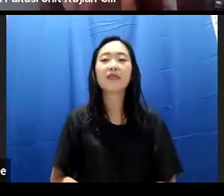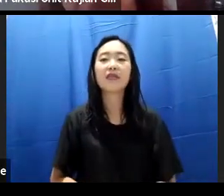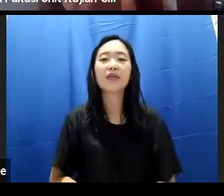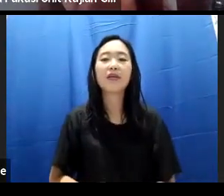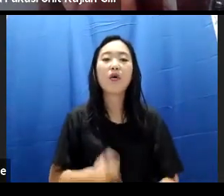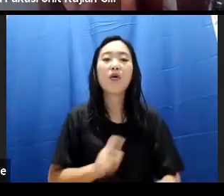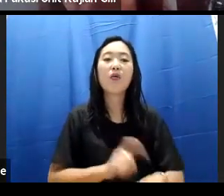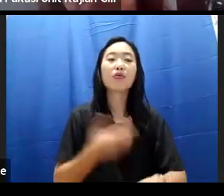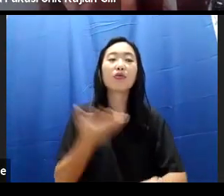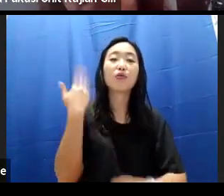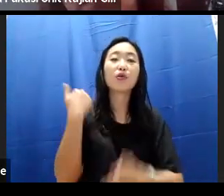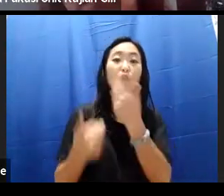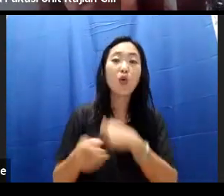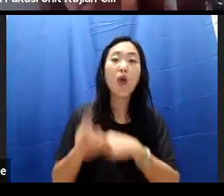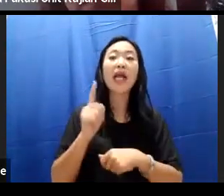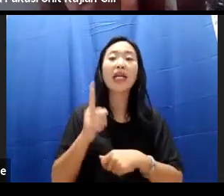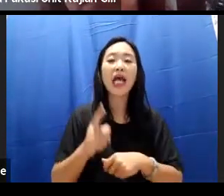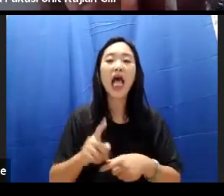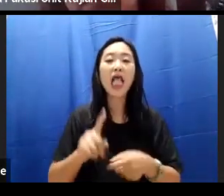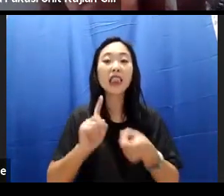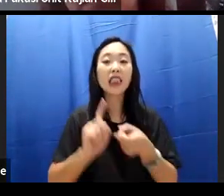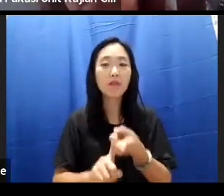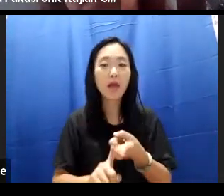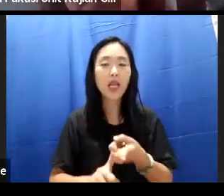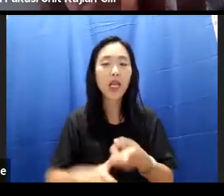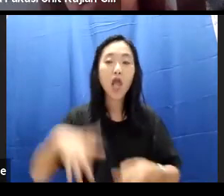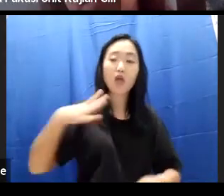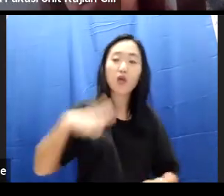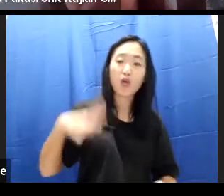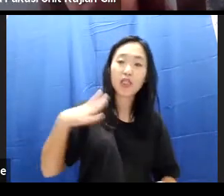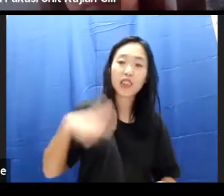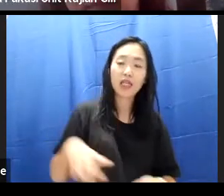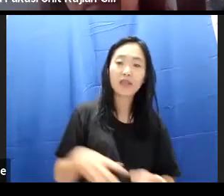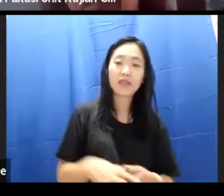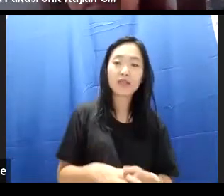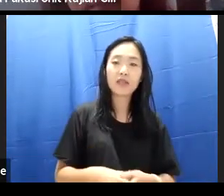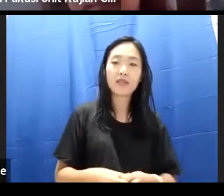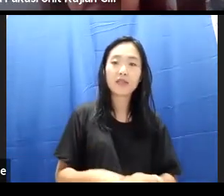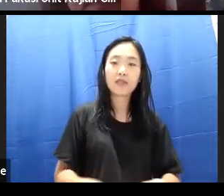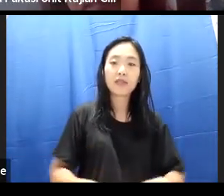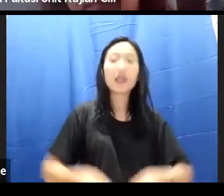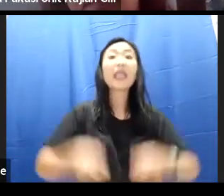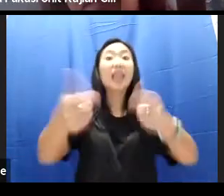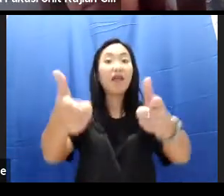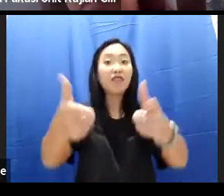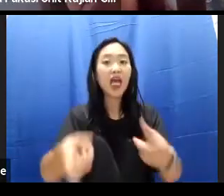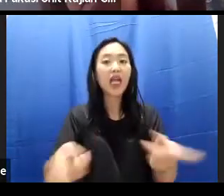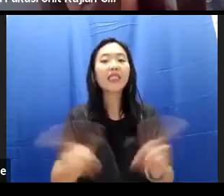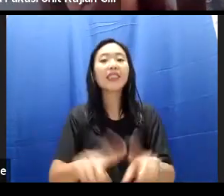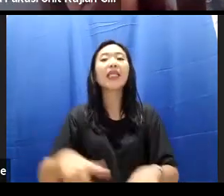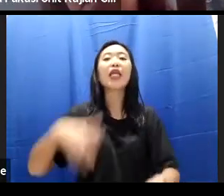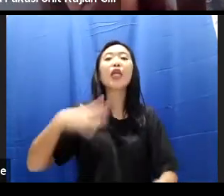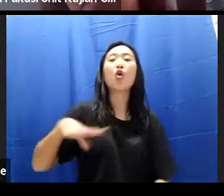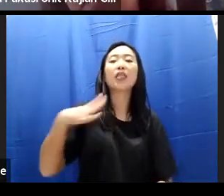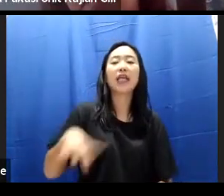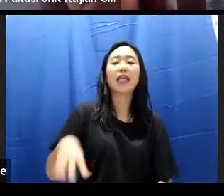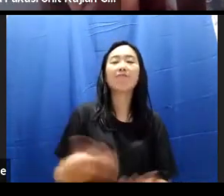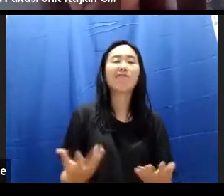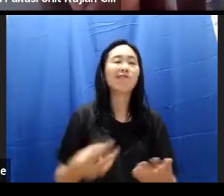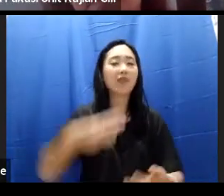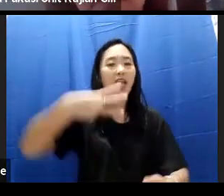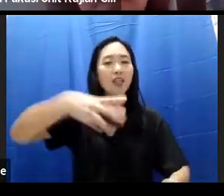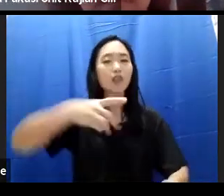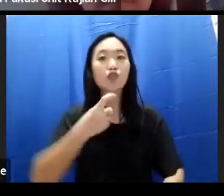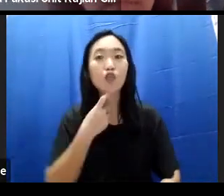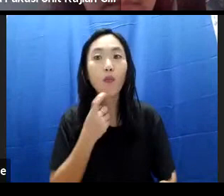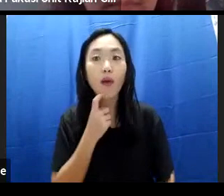di UNIPA, kamu kenapa tidak coba melamar dosen saja? Saya bilang, oh, oke lah, saya coba. Dan bagi saya